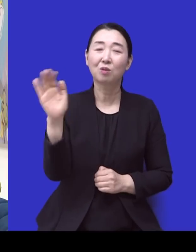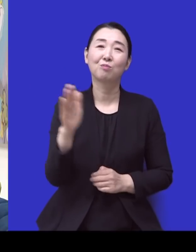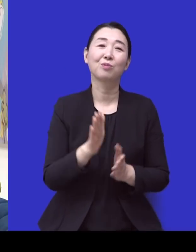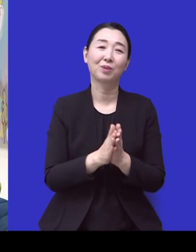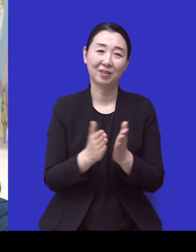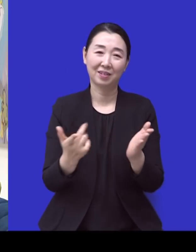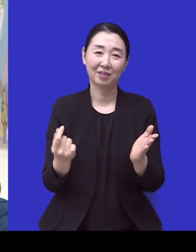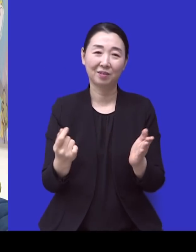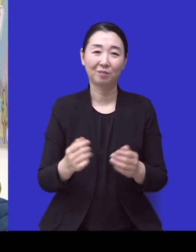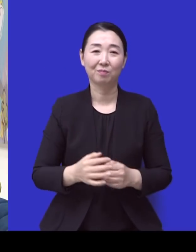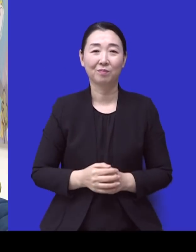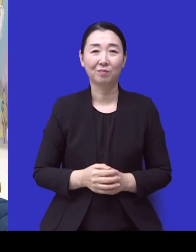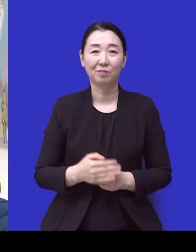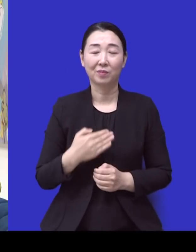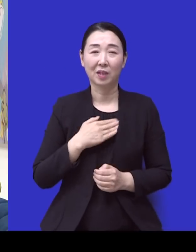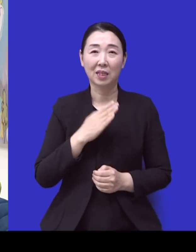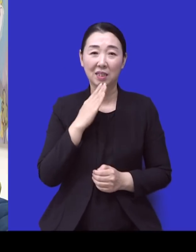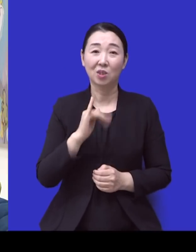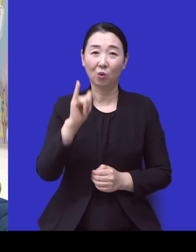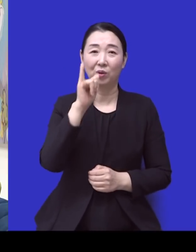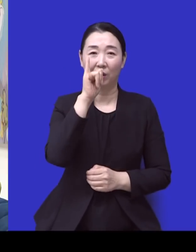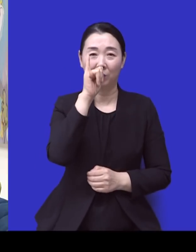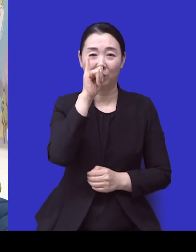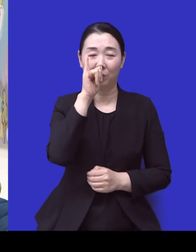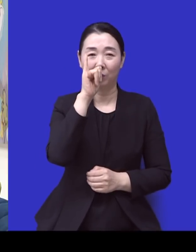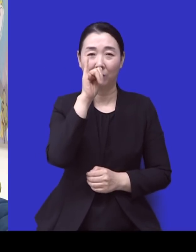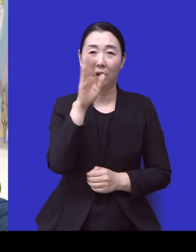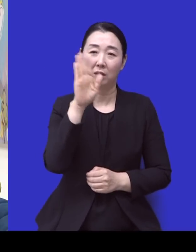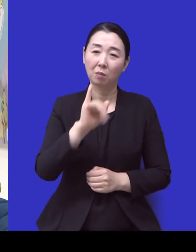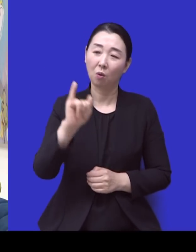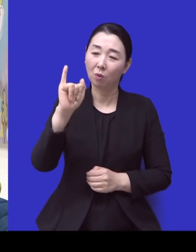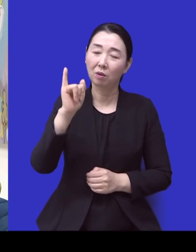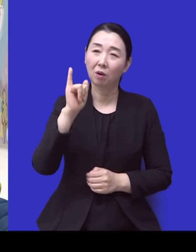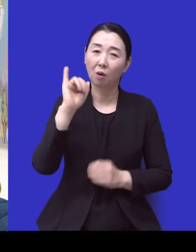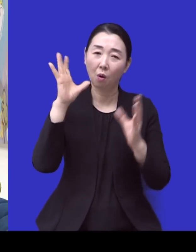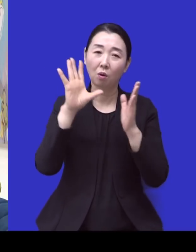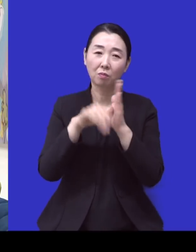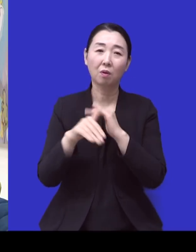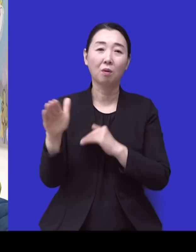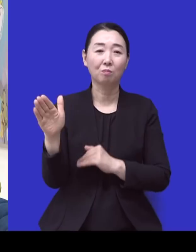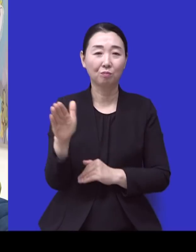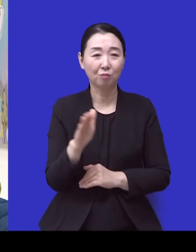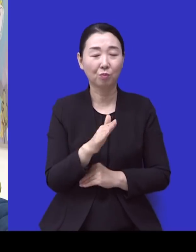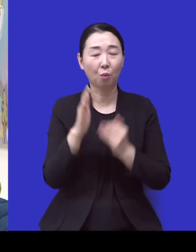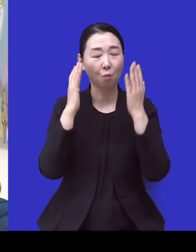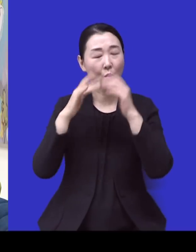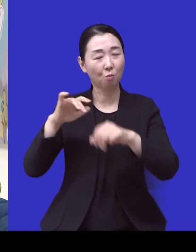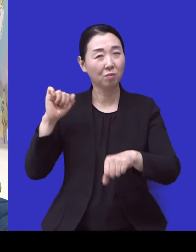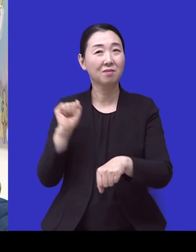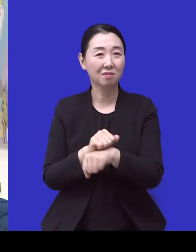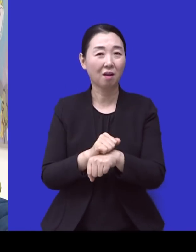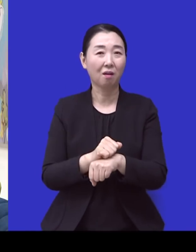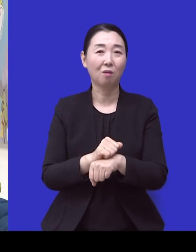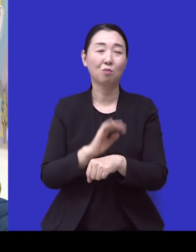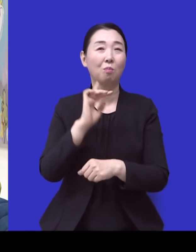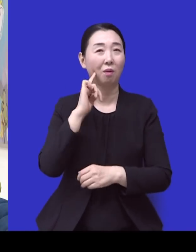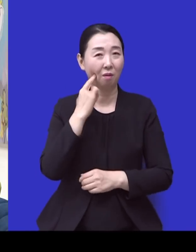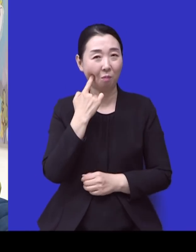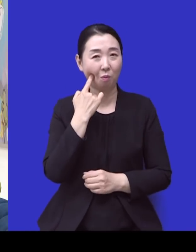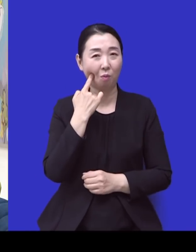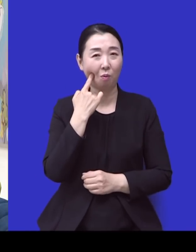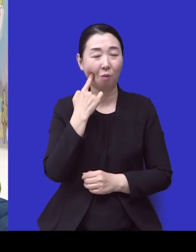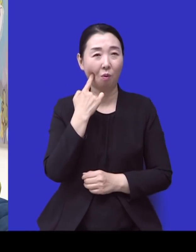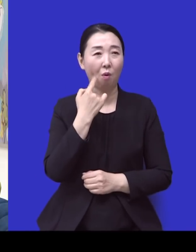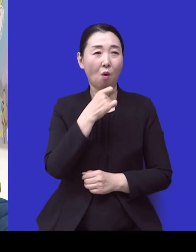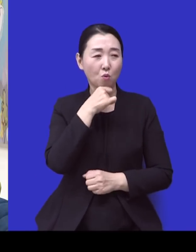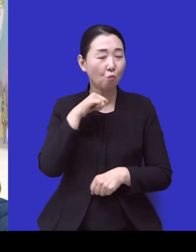된 것 같아요. 예. 저는 친언니가 한 명 있는데 언니는 진짜 어렸을 때부터 너무 공부도 잘하고 진짜 예쁘고 성격도